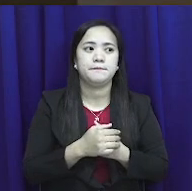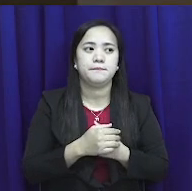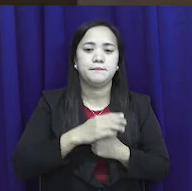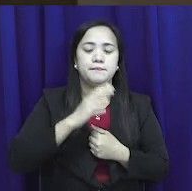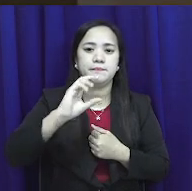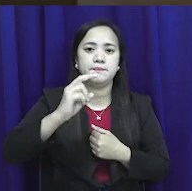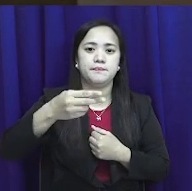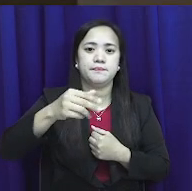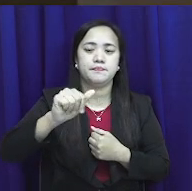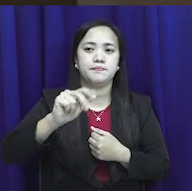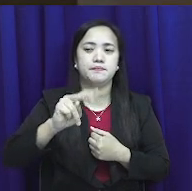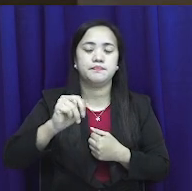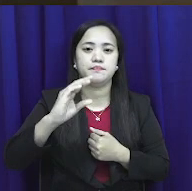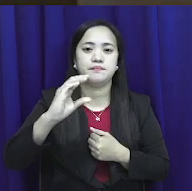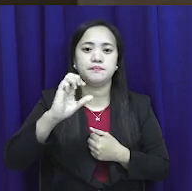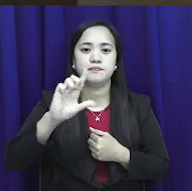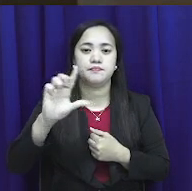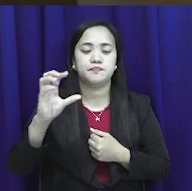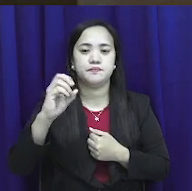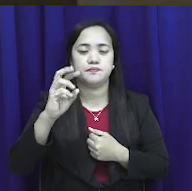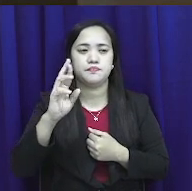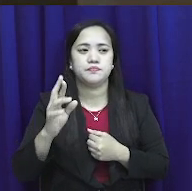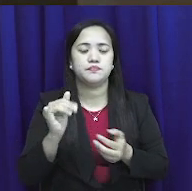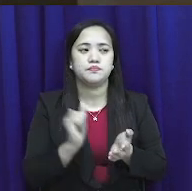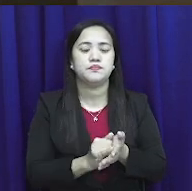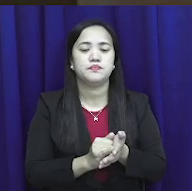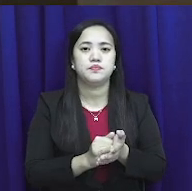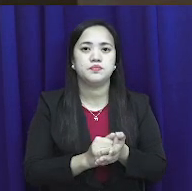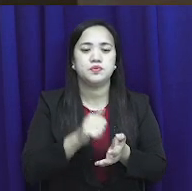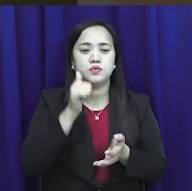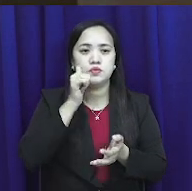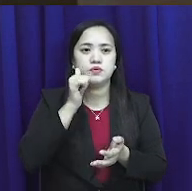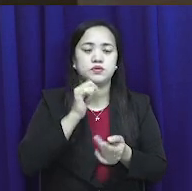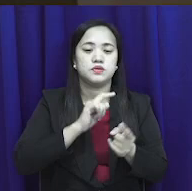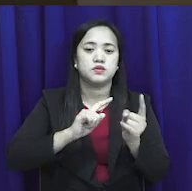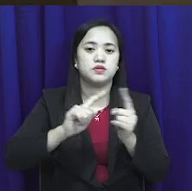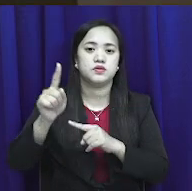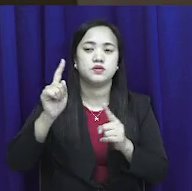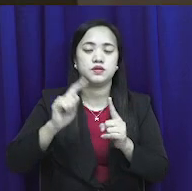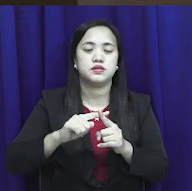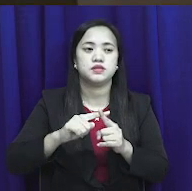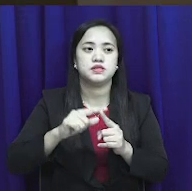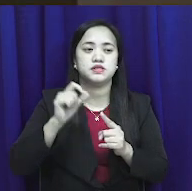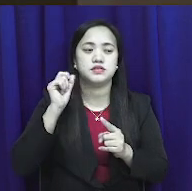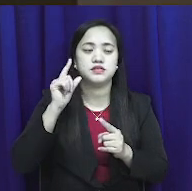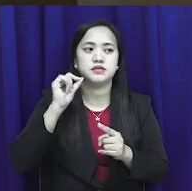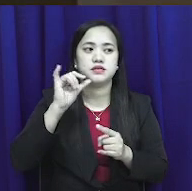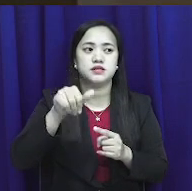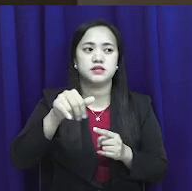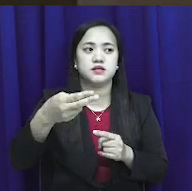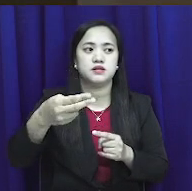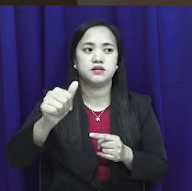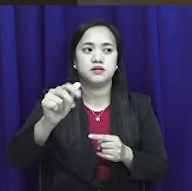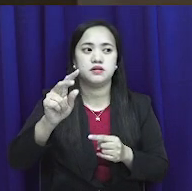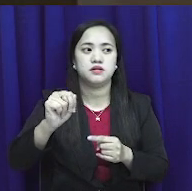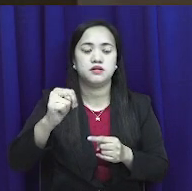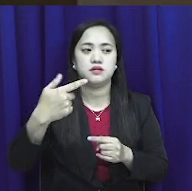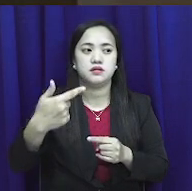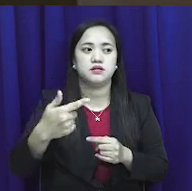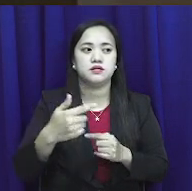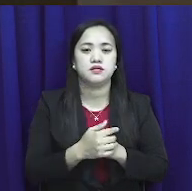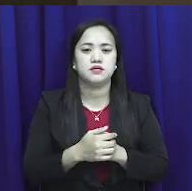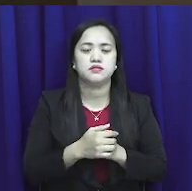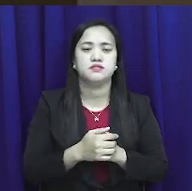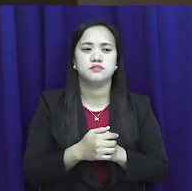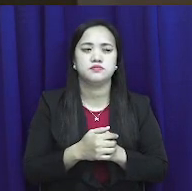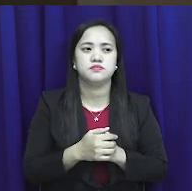ung chancellor's C natin yan nga yung yung sinusundan ko si yang nung ah ah patapos na eh kasi kasi siya yung nasa finishing touches Eh